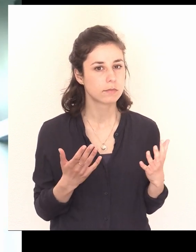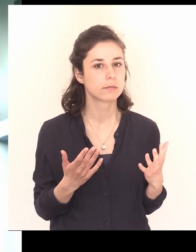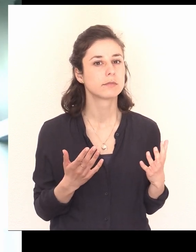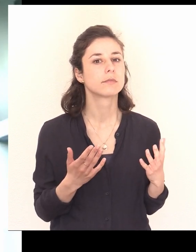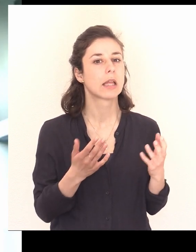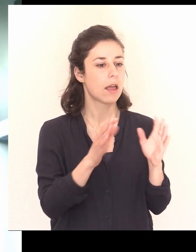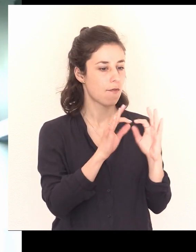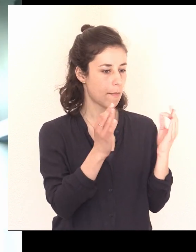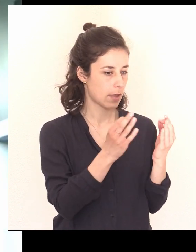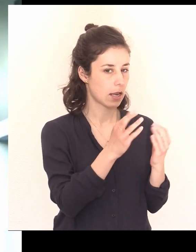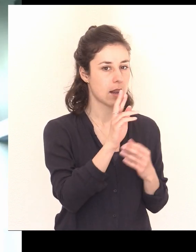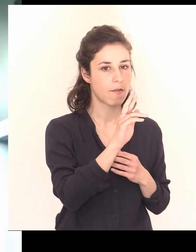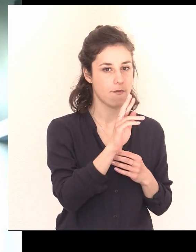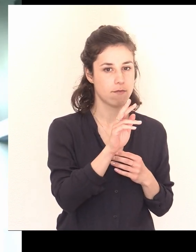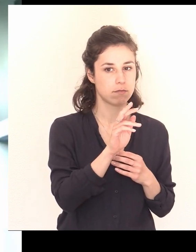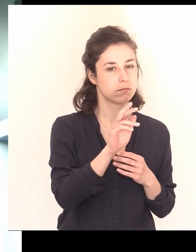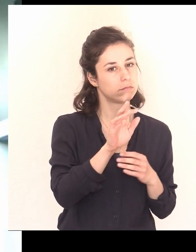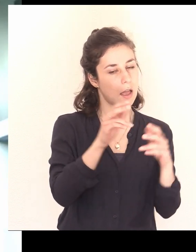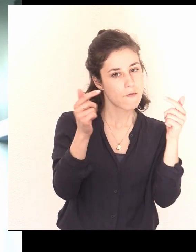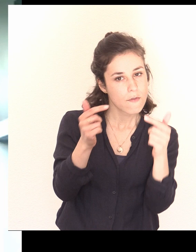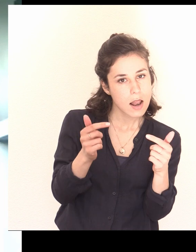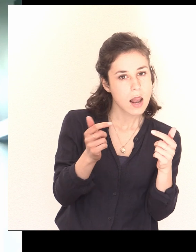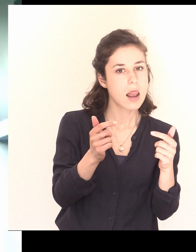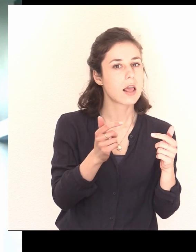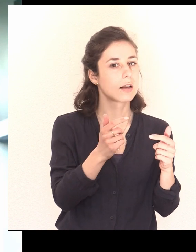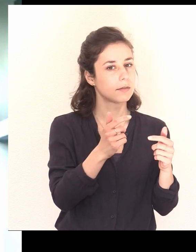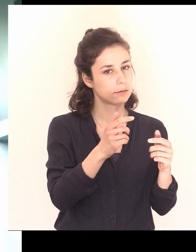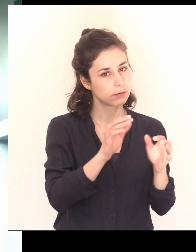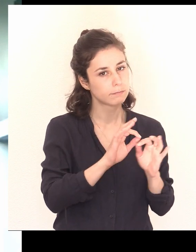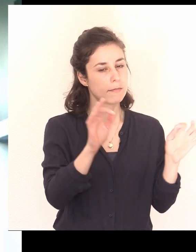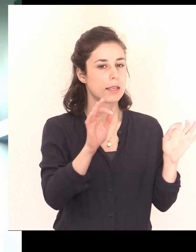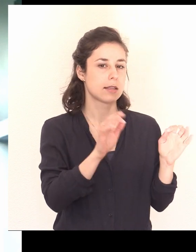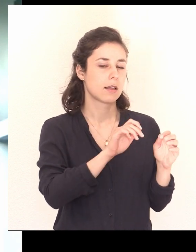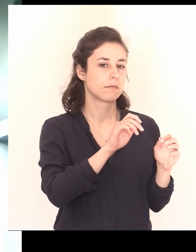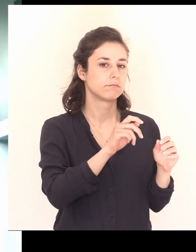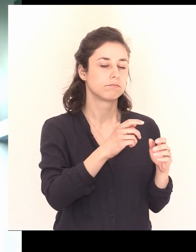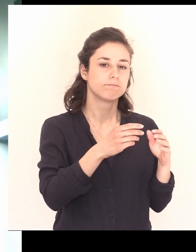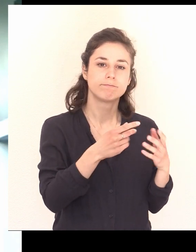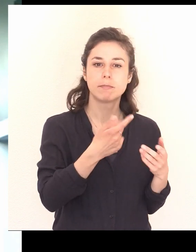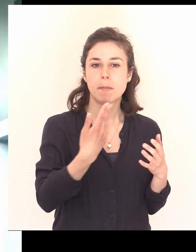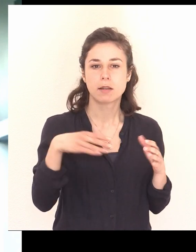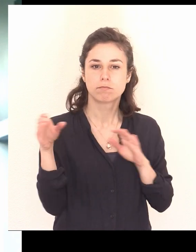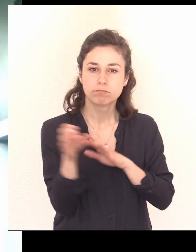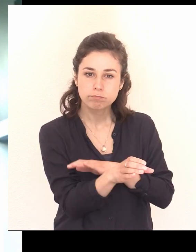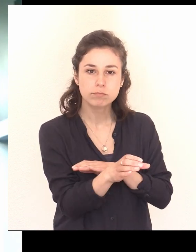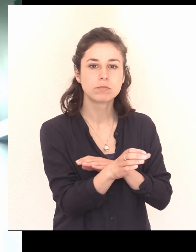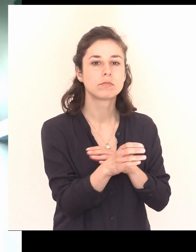die pflegenden Angehörigen besser finanziell und personell unterstützt werden.